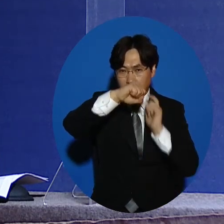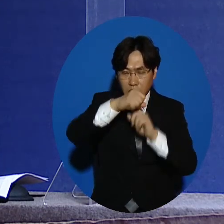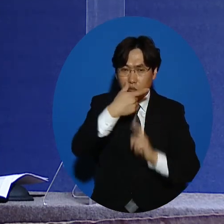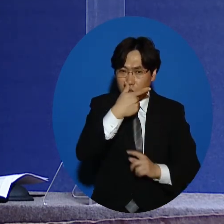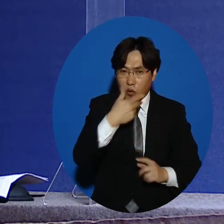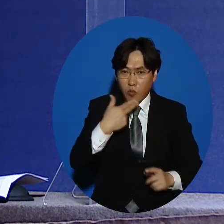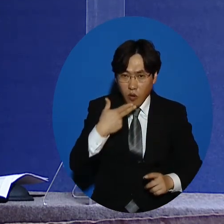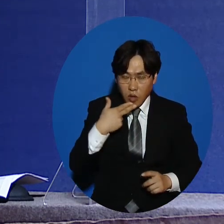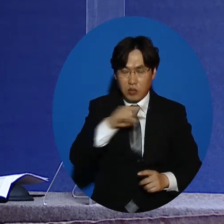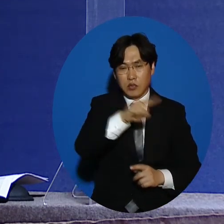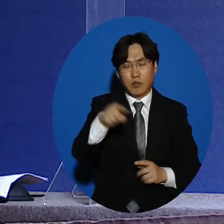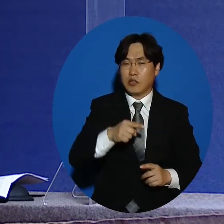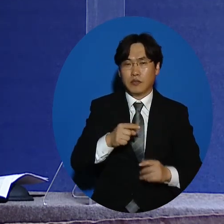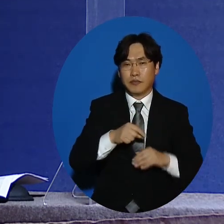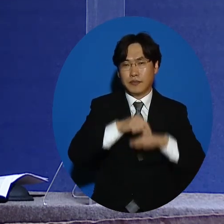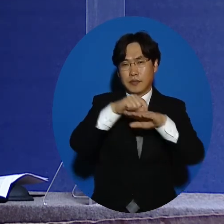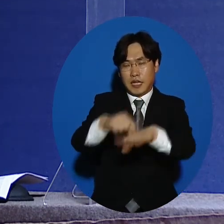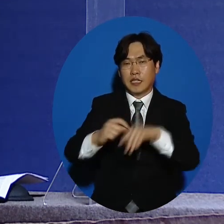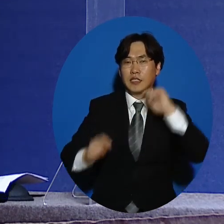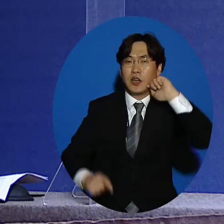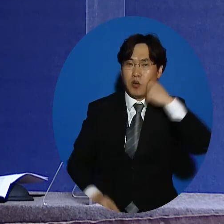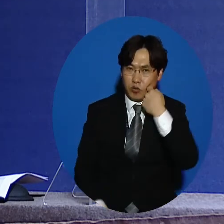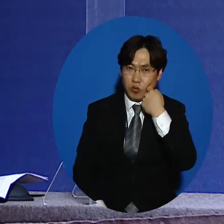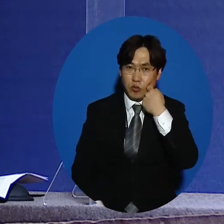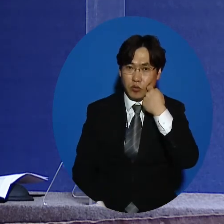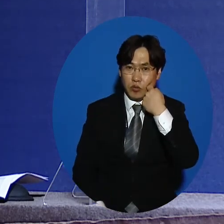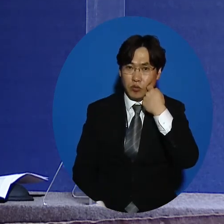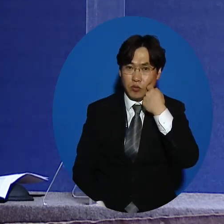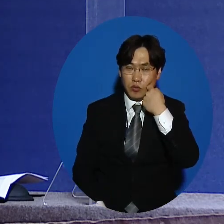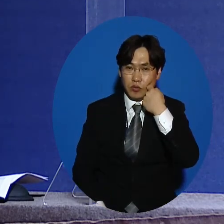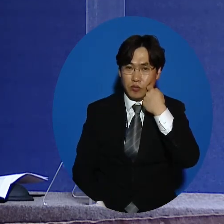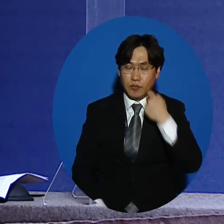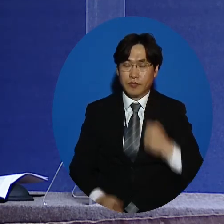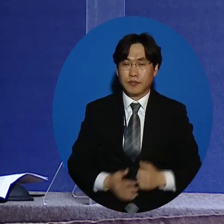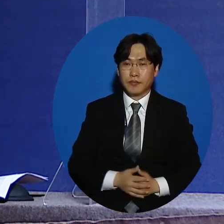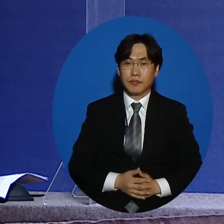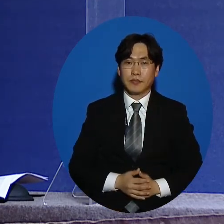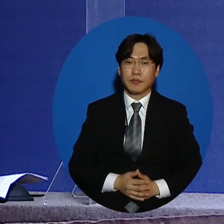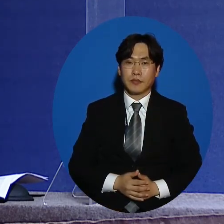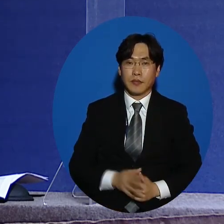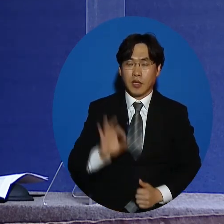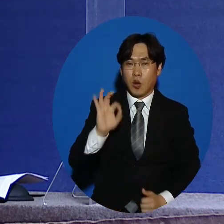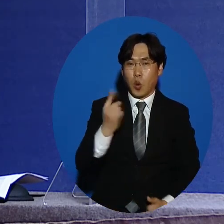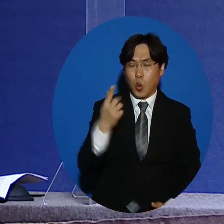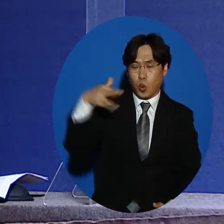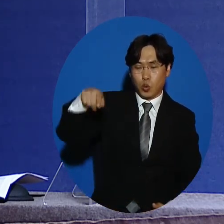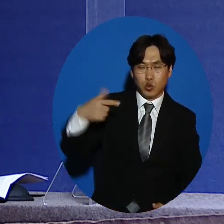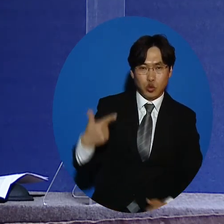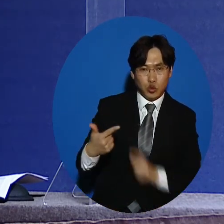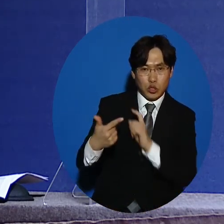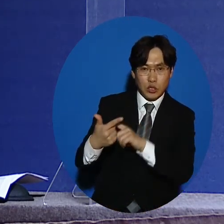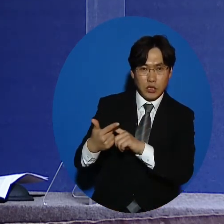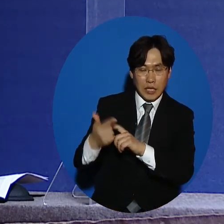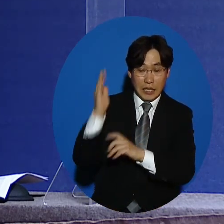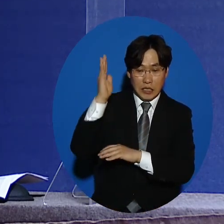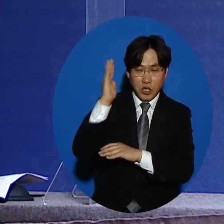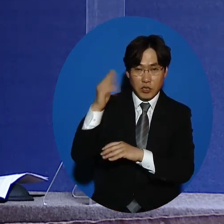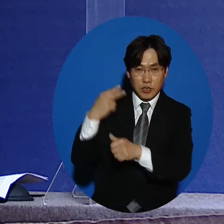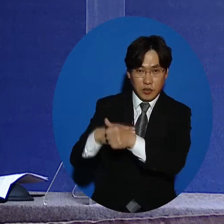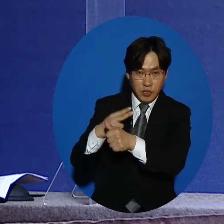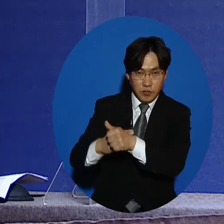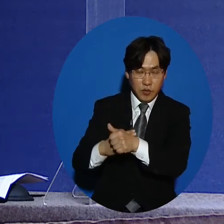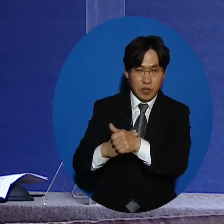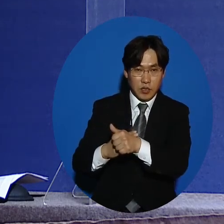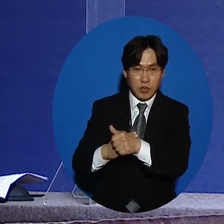되겠죠. 그러니까 저희가 그 우리 오준 우리 특별 연설해 주셨던